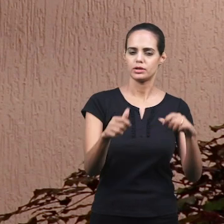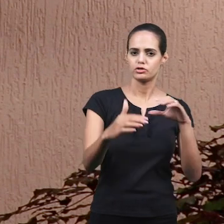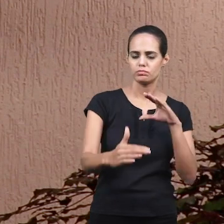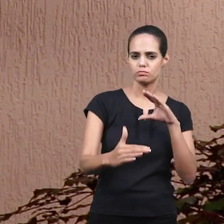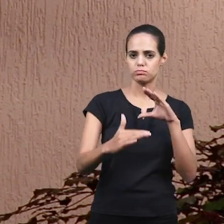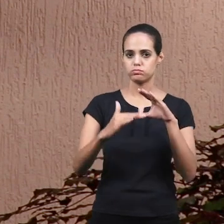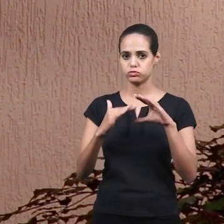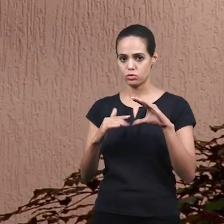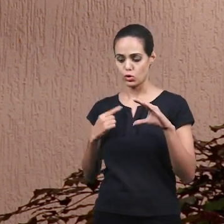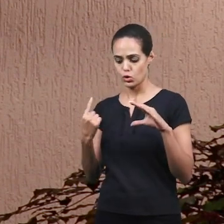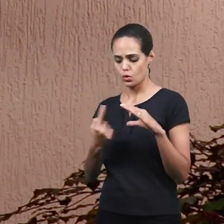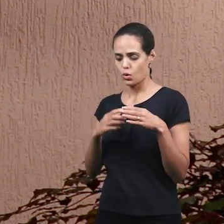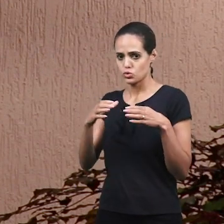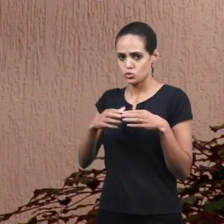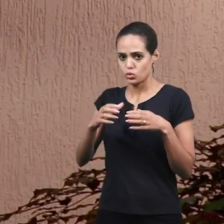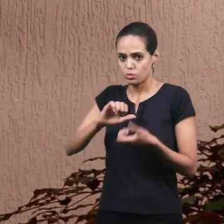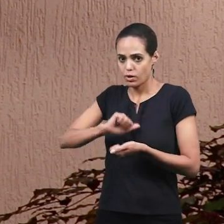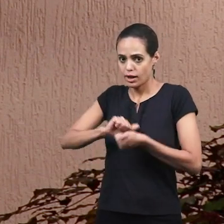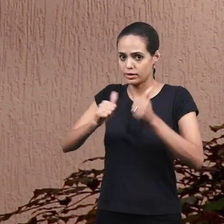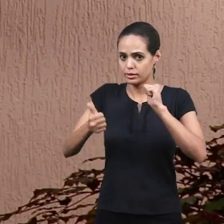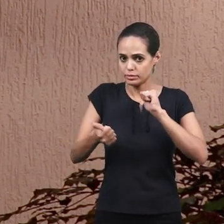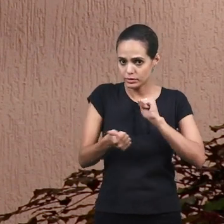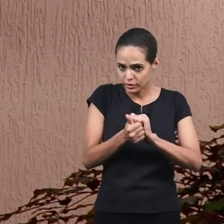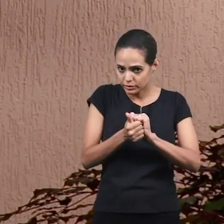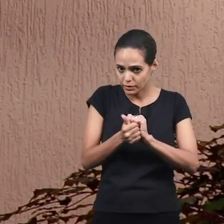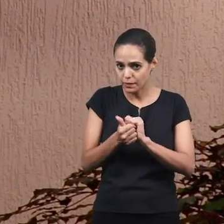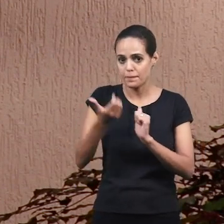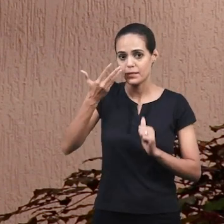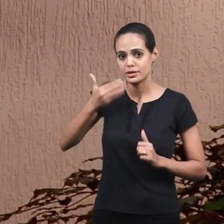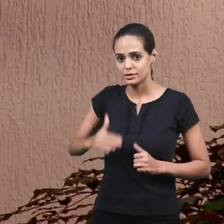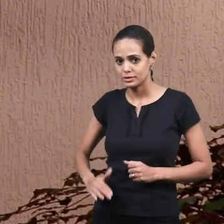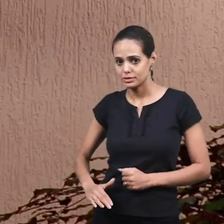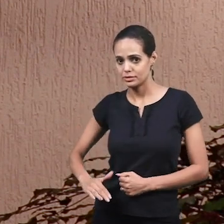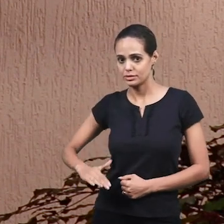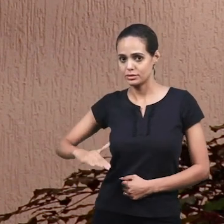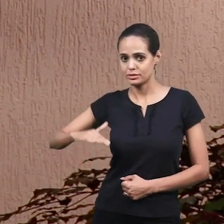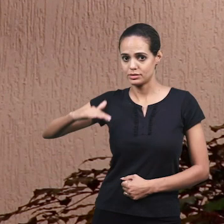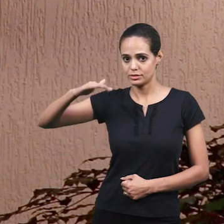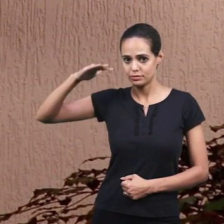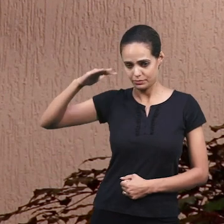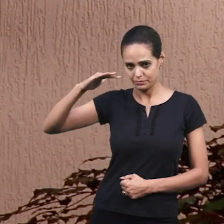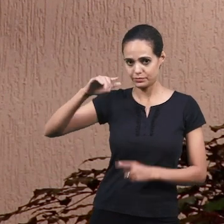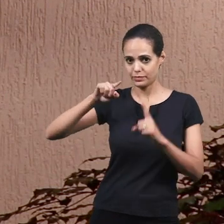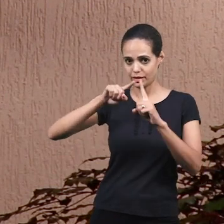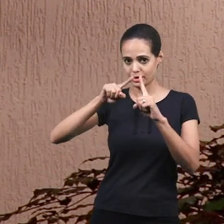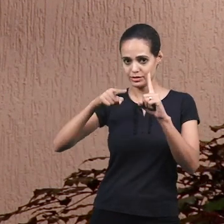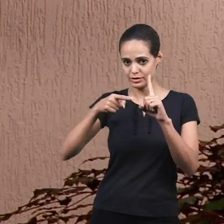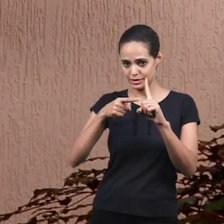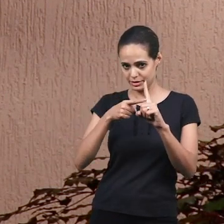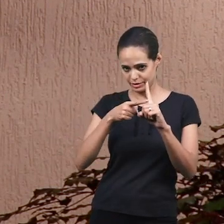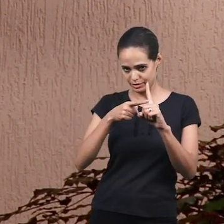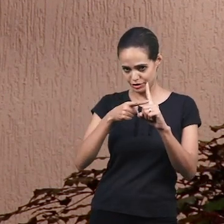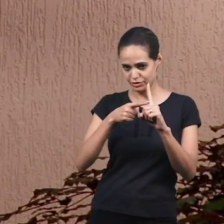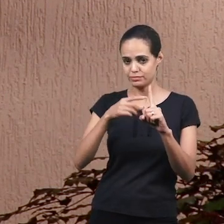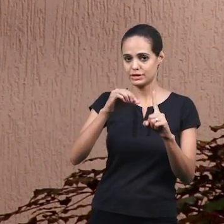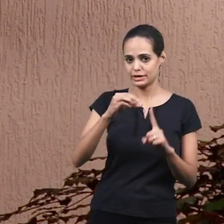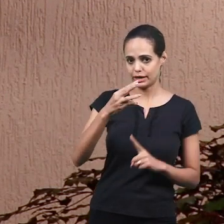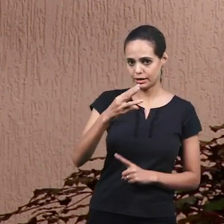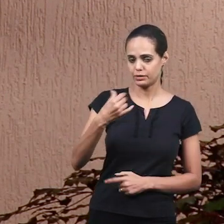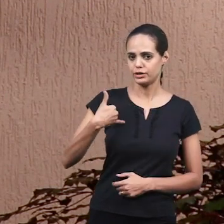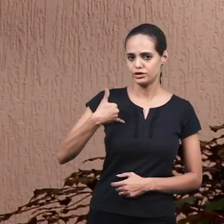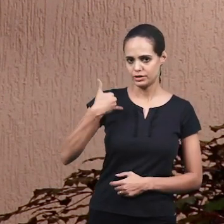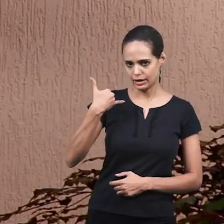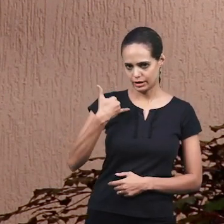mois et nous faisons l'adaptation pour toutes les classes. Quelle classe? Des